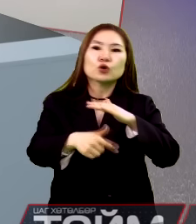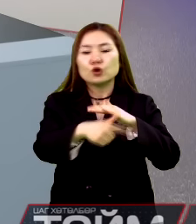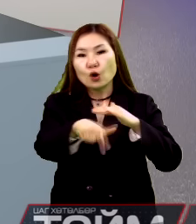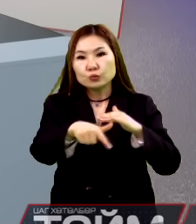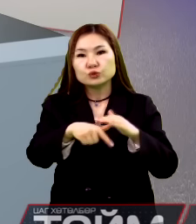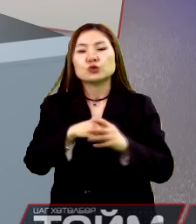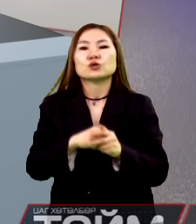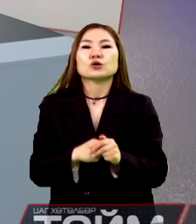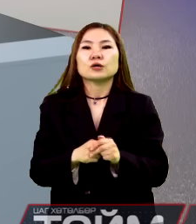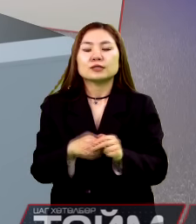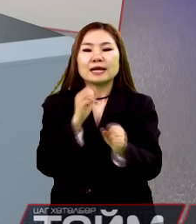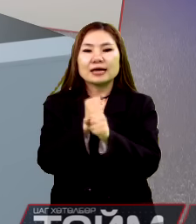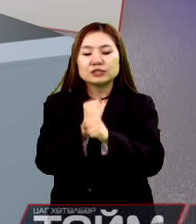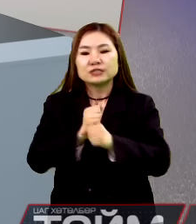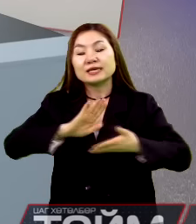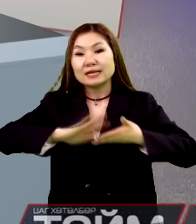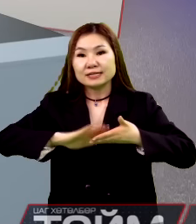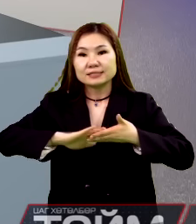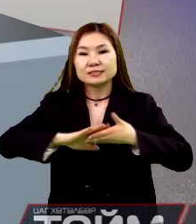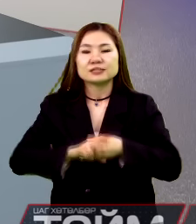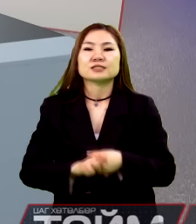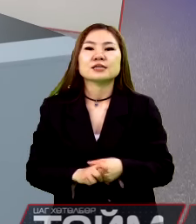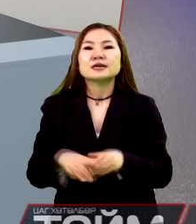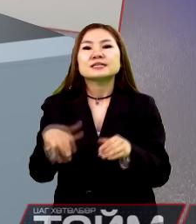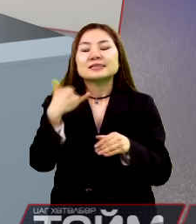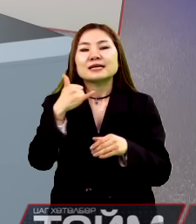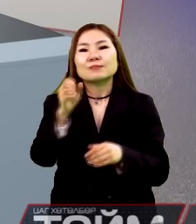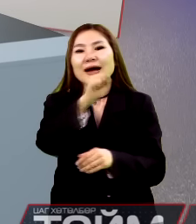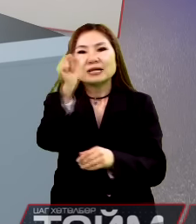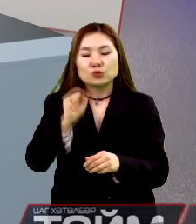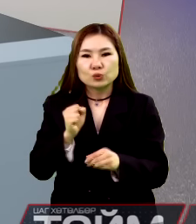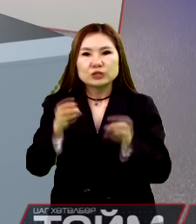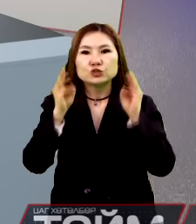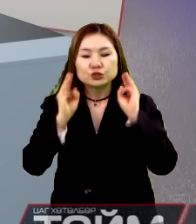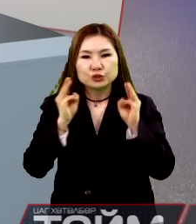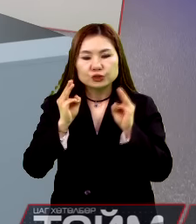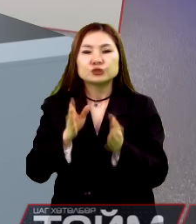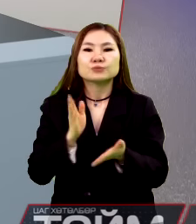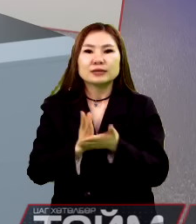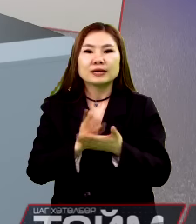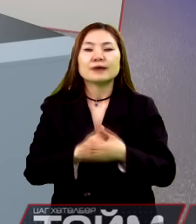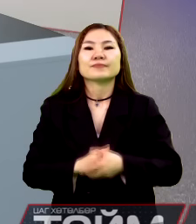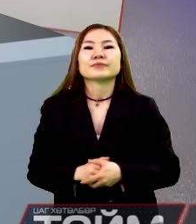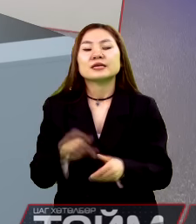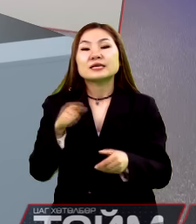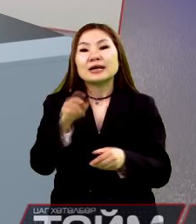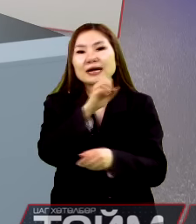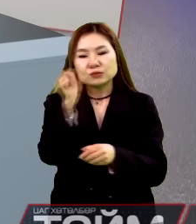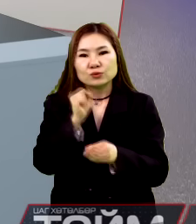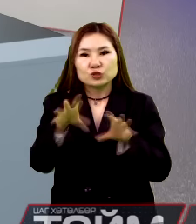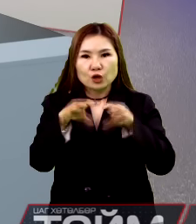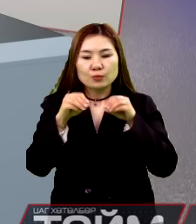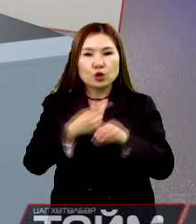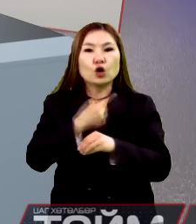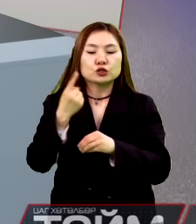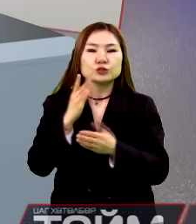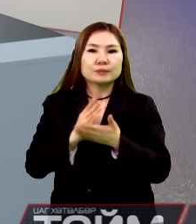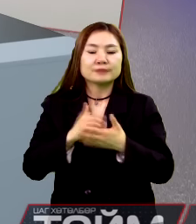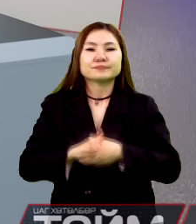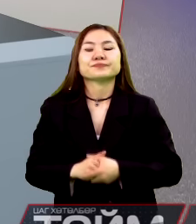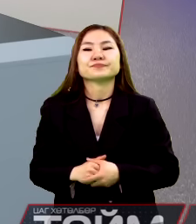явж бас одоо ажил байдлаа танилцсан зарим одоо асуудлыг үл газар дээр шийдэж байгаа. За энэ асуудлыг бас тайм